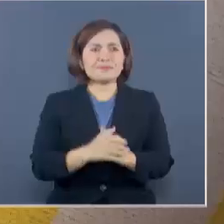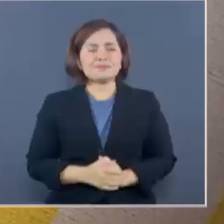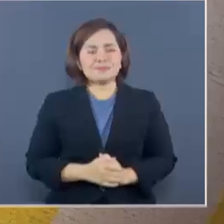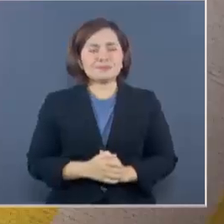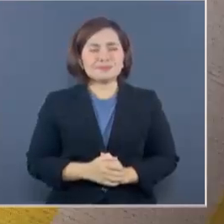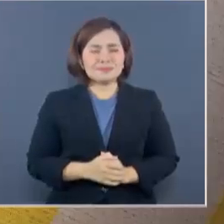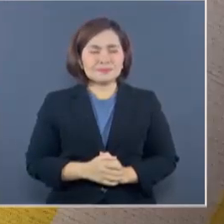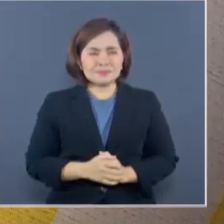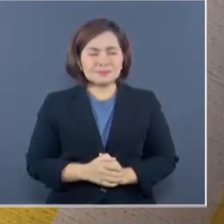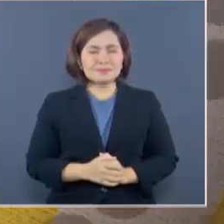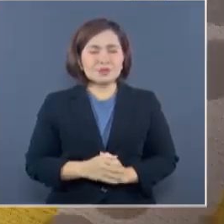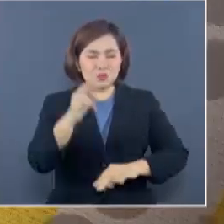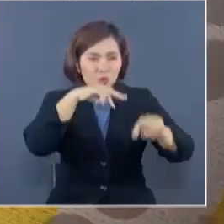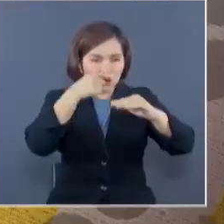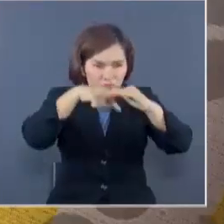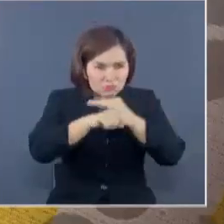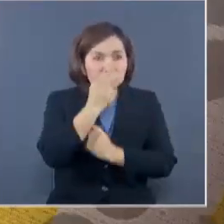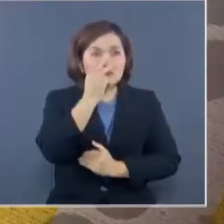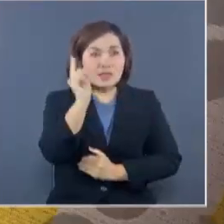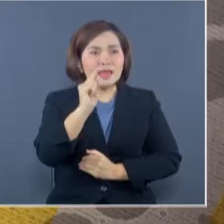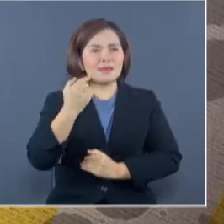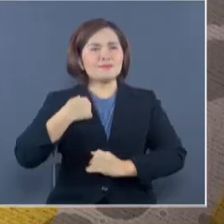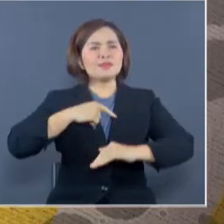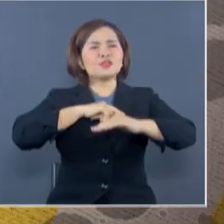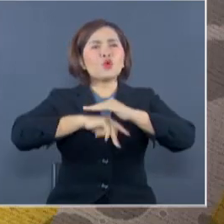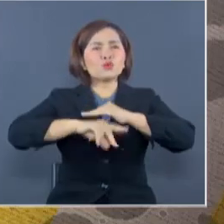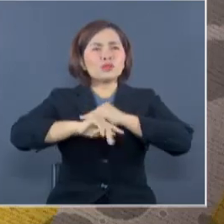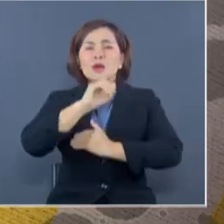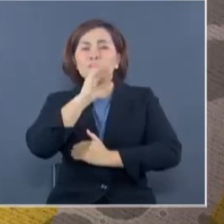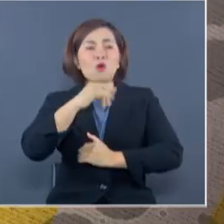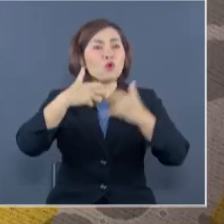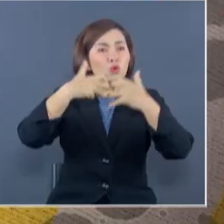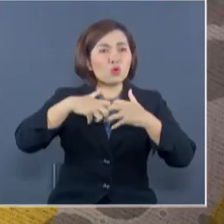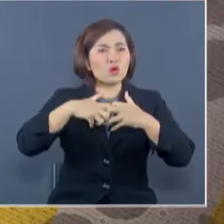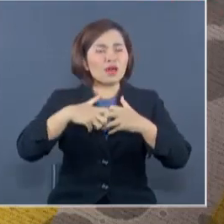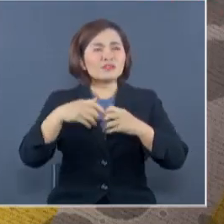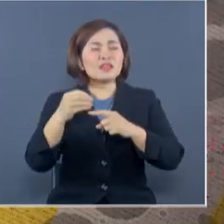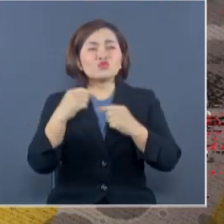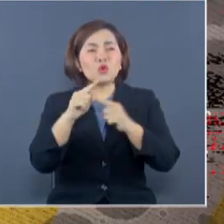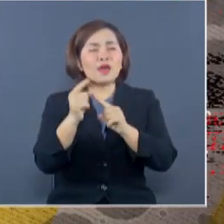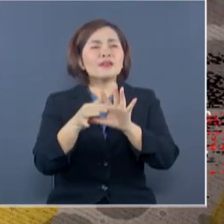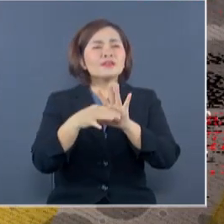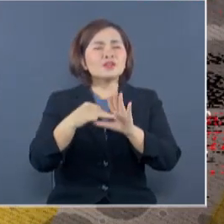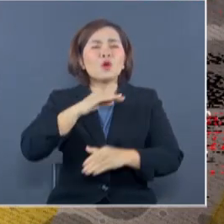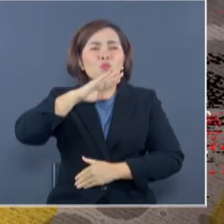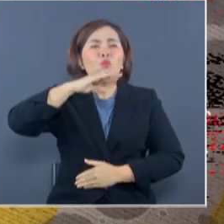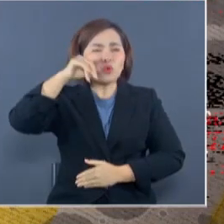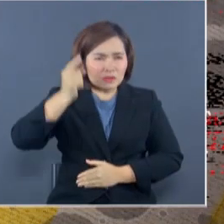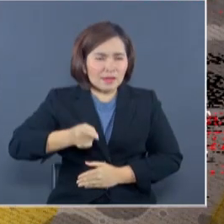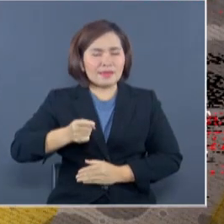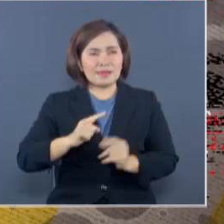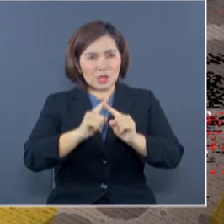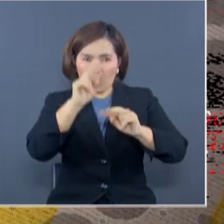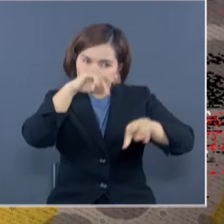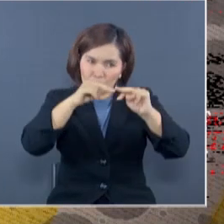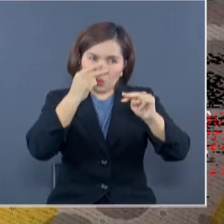าโรงงานเนี้ยคุณผู้ชมไปโฆษณาบอกว่าเป็นโรงงานลูกชิ้นเนื้อหมูแท้แต่จริงๆโรงงาน